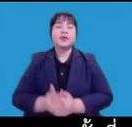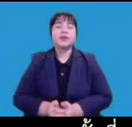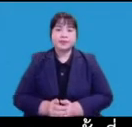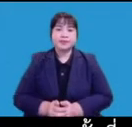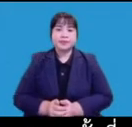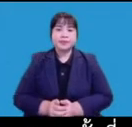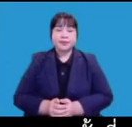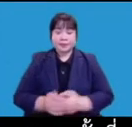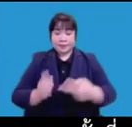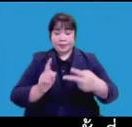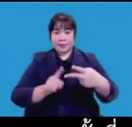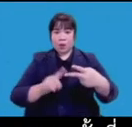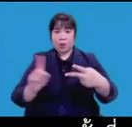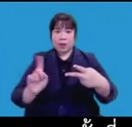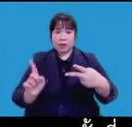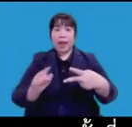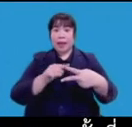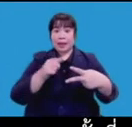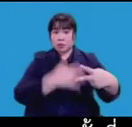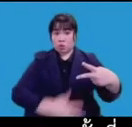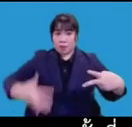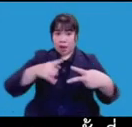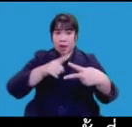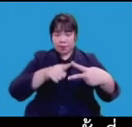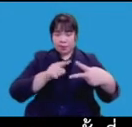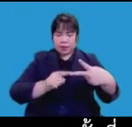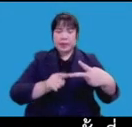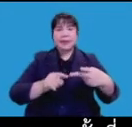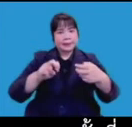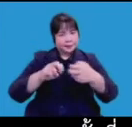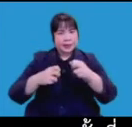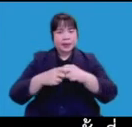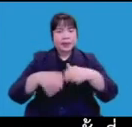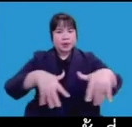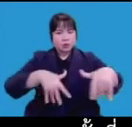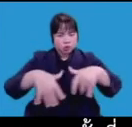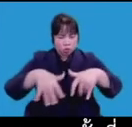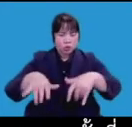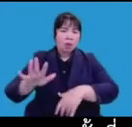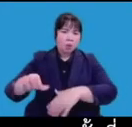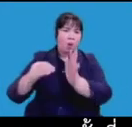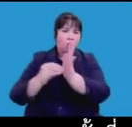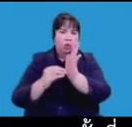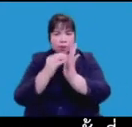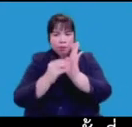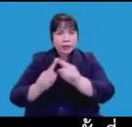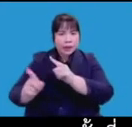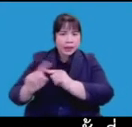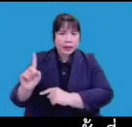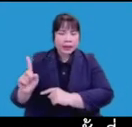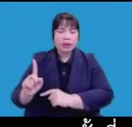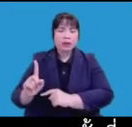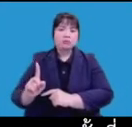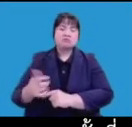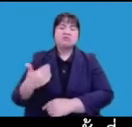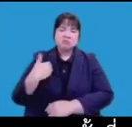นประการที่2เนี่ยครับเป็นปัจจัยสำคัญสำหรับคนในชนบทคนในชุมชนเมืองที่ก่อให้เกิดปัญหาความยากจนก็คื